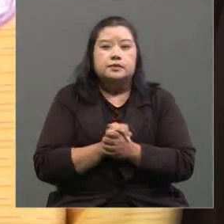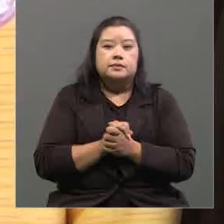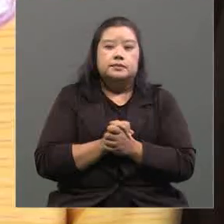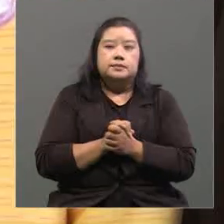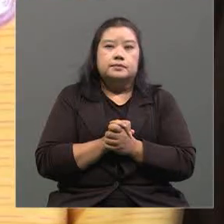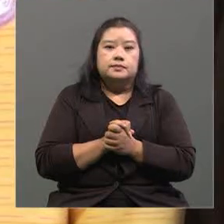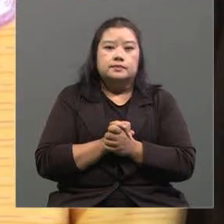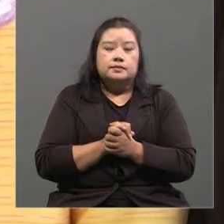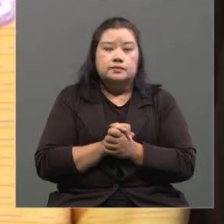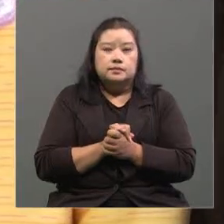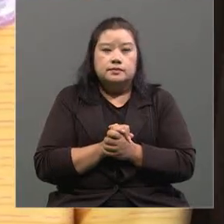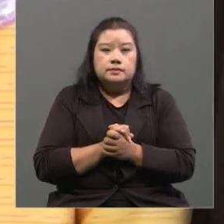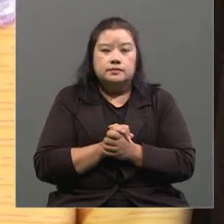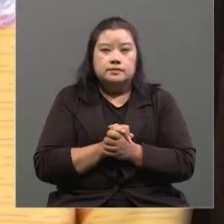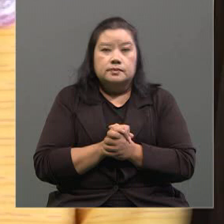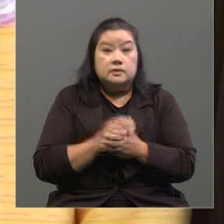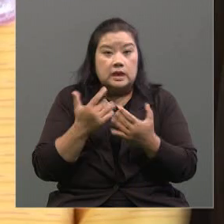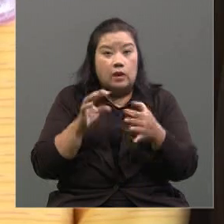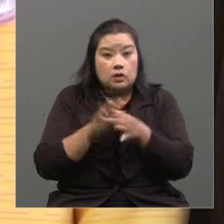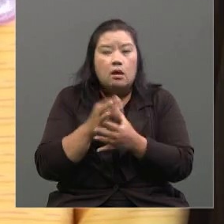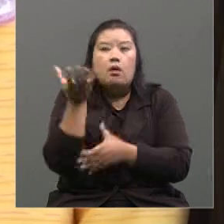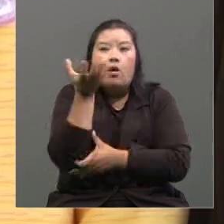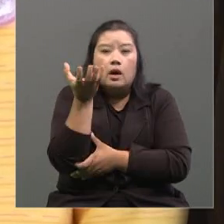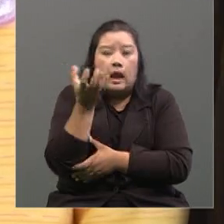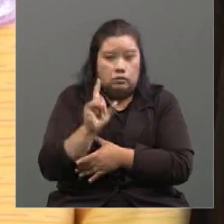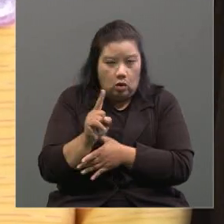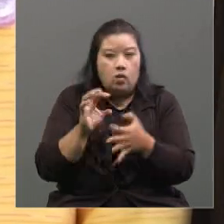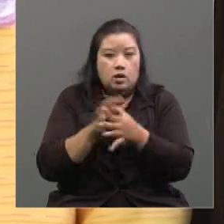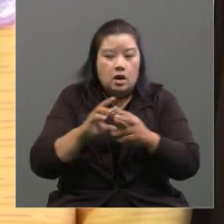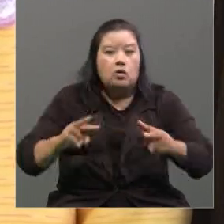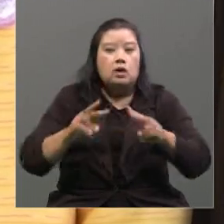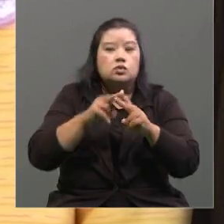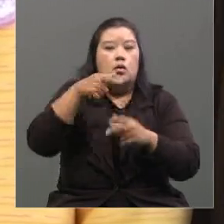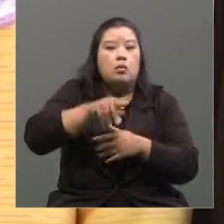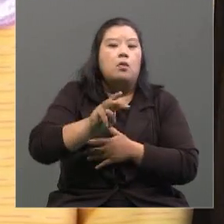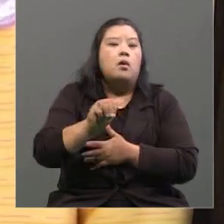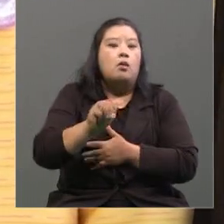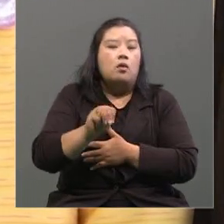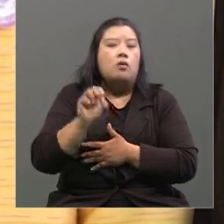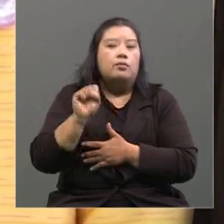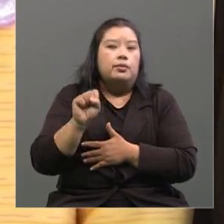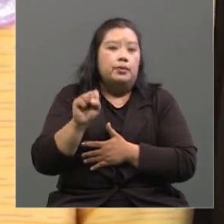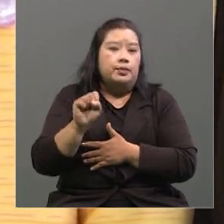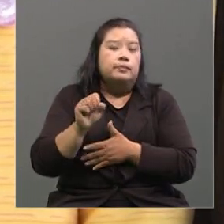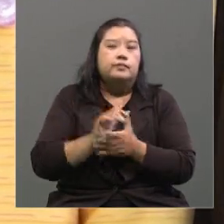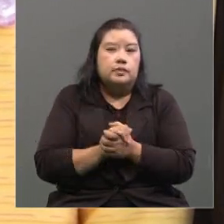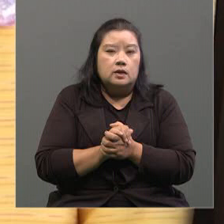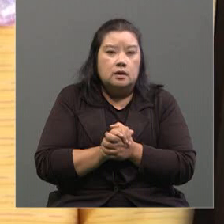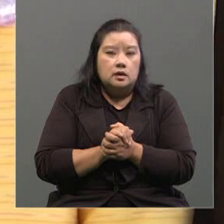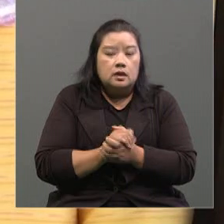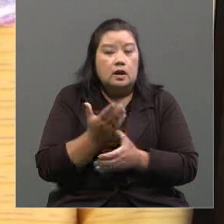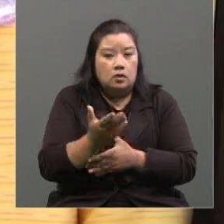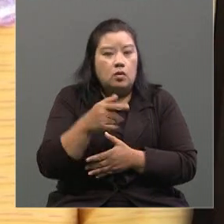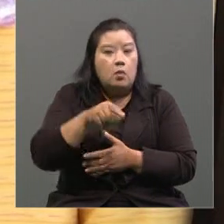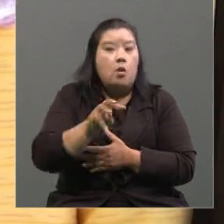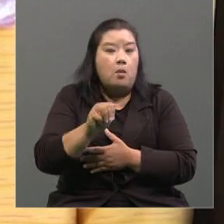ทีนี้พอเป็นเรื่องของขอทานเนี่ยแน่นอนก็ต้องร้อนไปถึงกระทรวงพัฒนาสังคมและความมั่นคงของมนุษย์หรือว่าพม.นะครับท่านรัฐมนตรีว